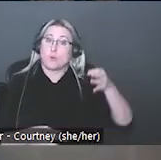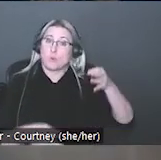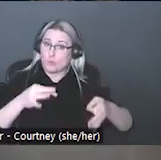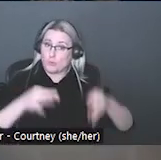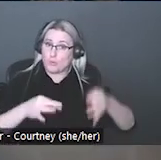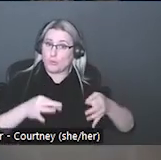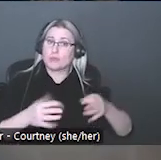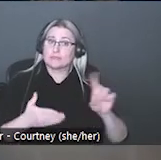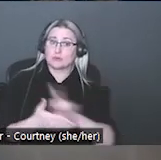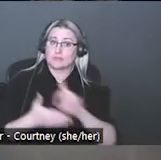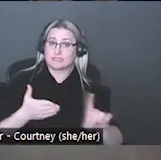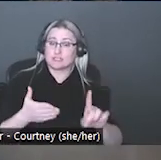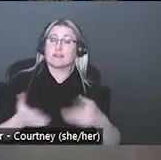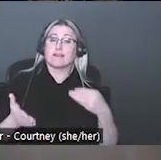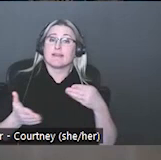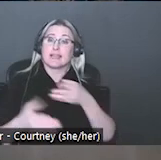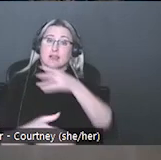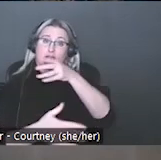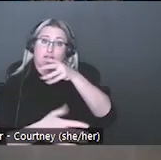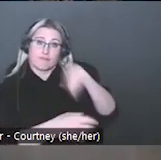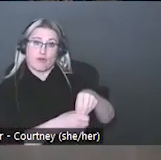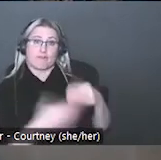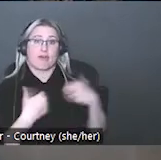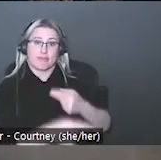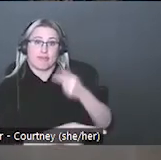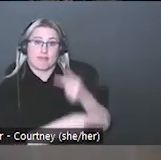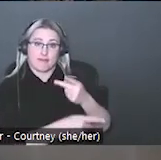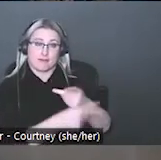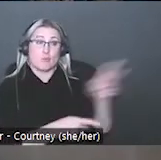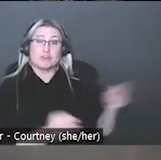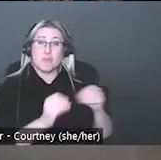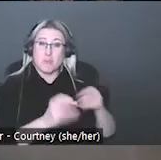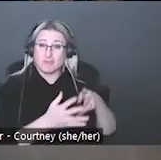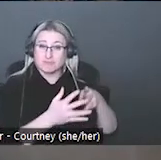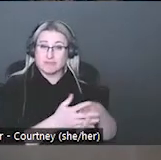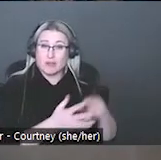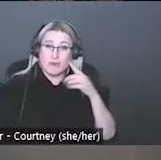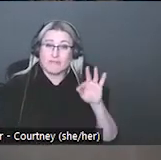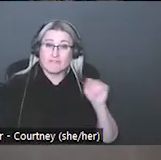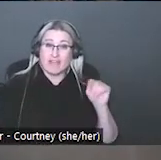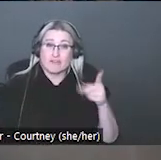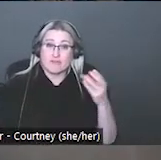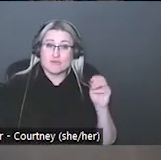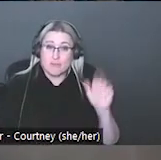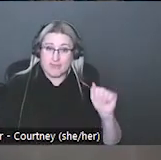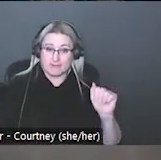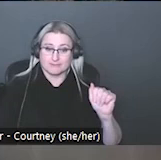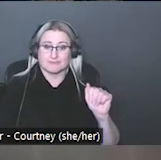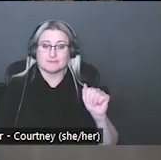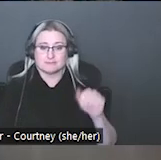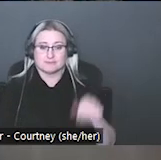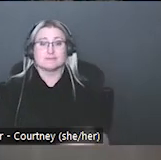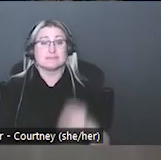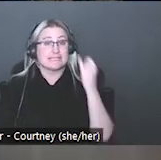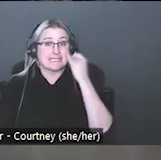donnent lieu à de la discrimination fondée sur le poids pour les femmes corpulentes, ce qui donne lieu à la grossophobie dans le milieu de soins de